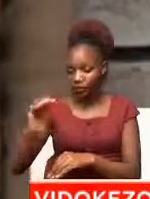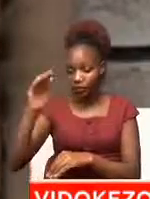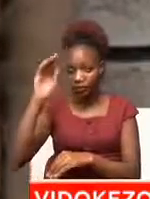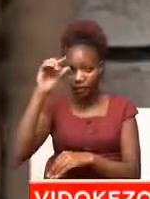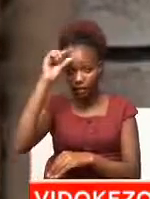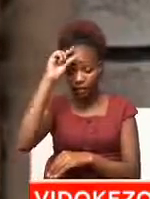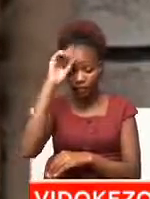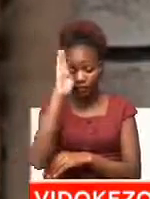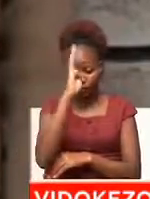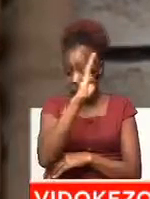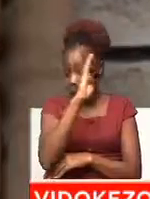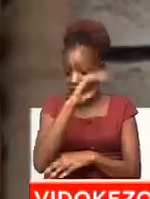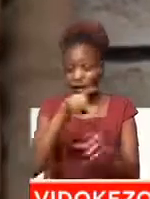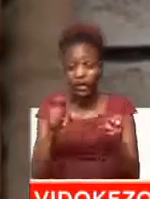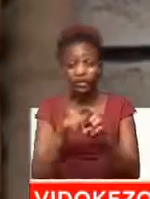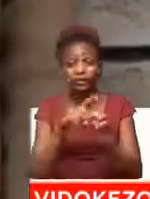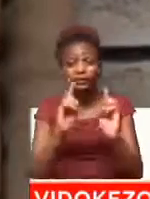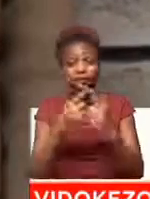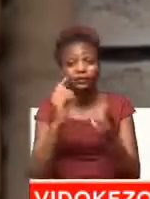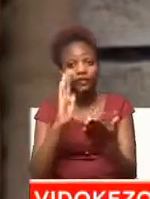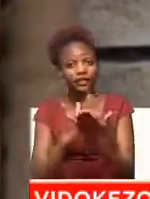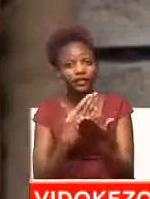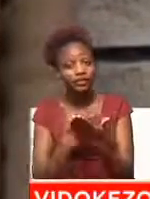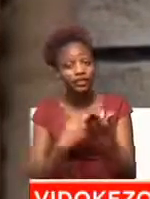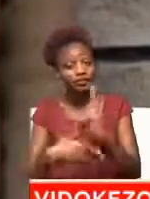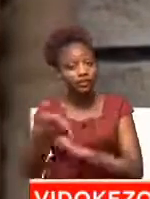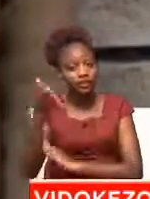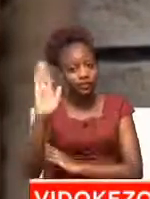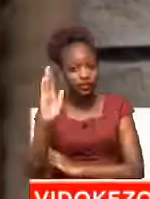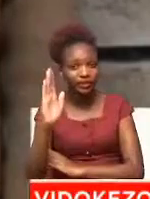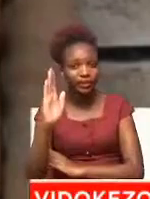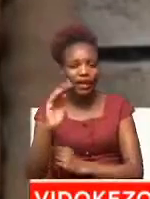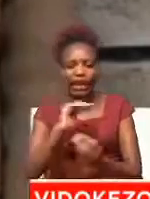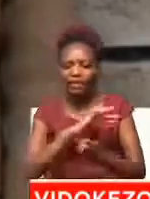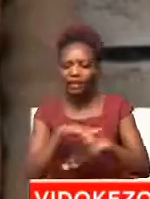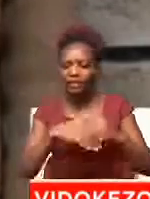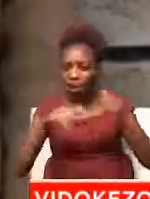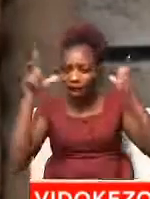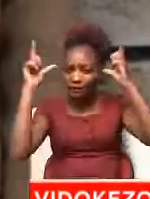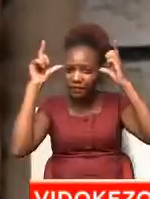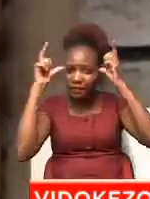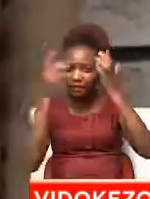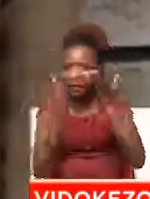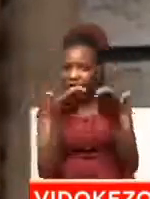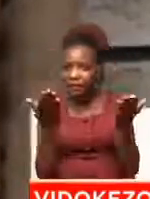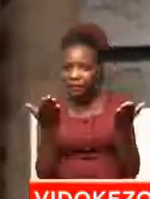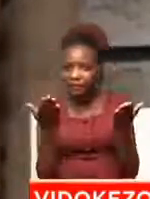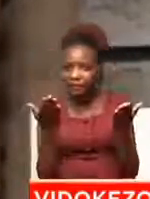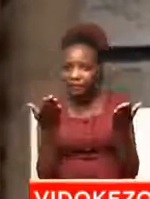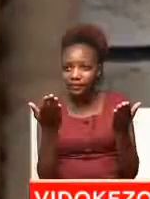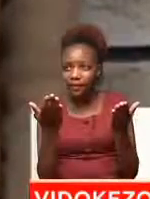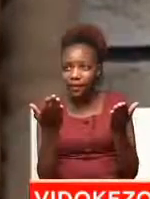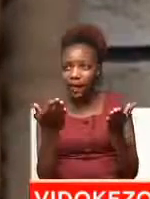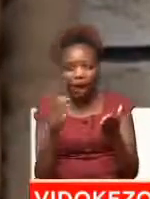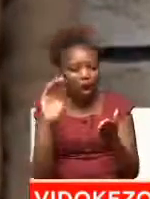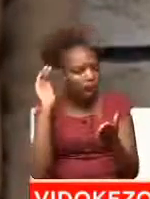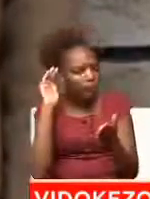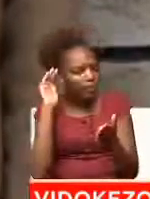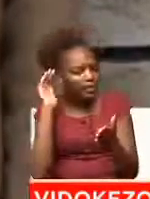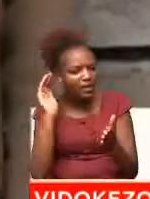Bungoma na vitengo vyote vya usalama kwamba matrela haya yameanza kuepuka the main